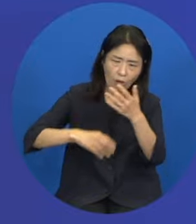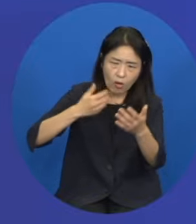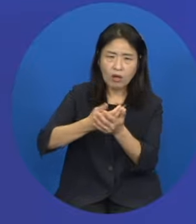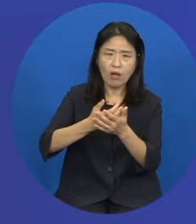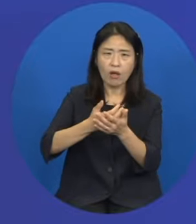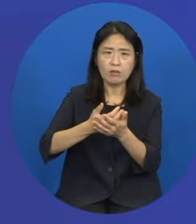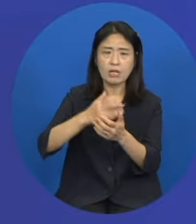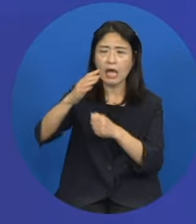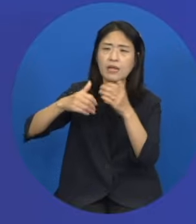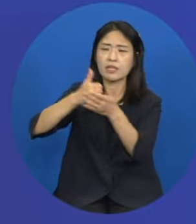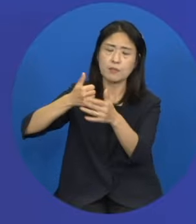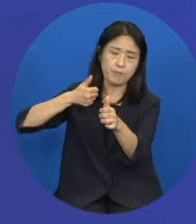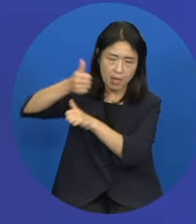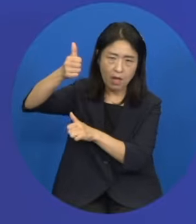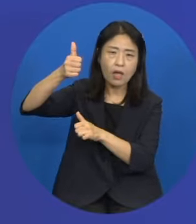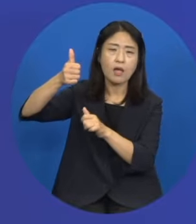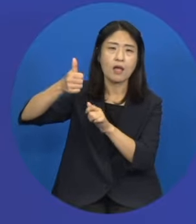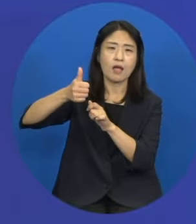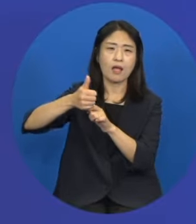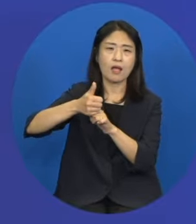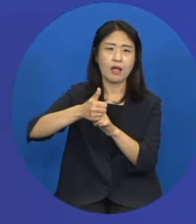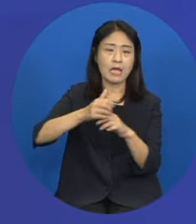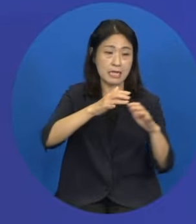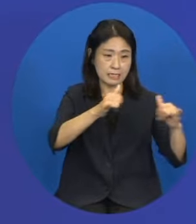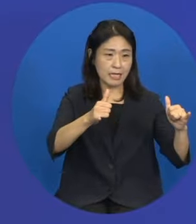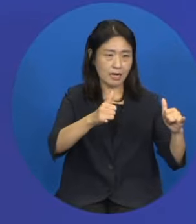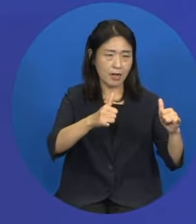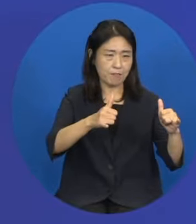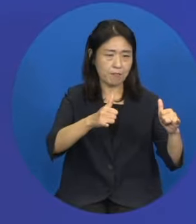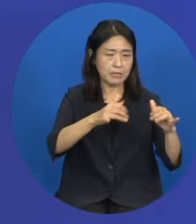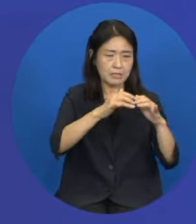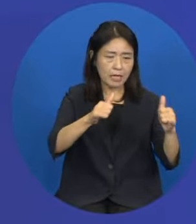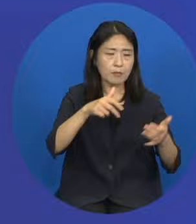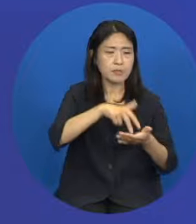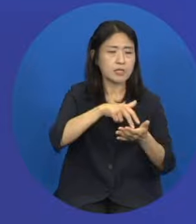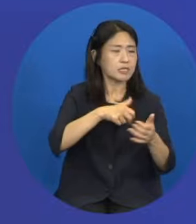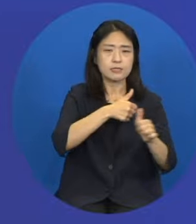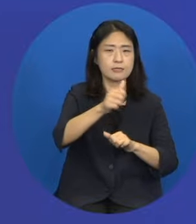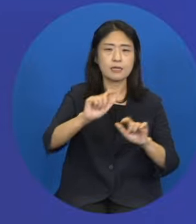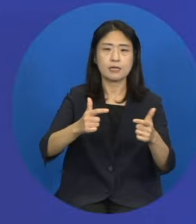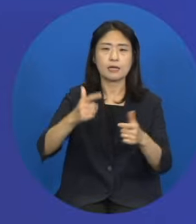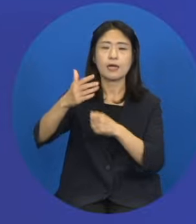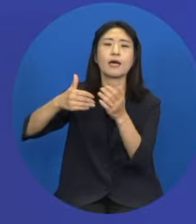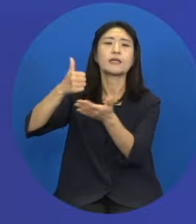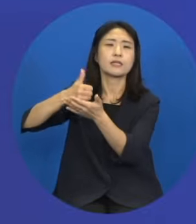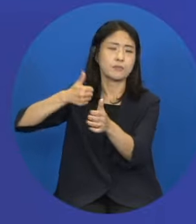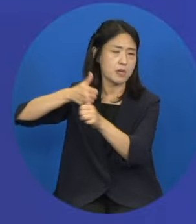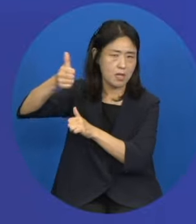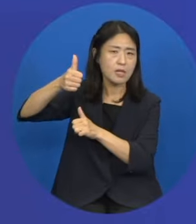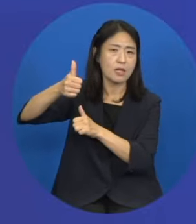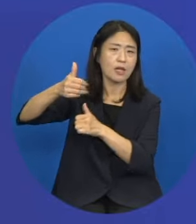이게 사람 숫자로 이기는 게 아니고 누가 이기게 하시는가? 하나님이잖아요. 근데 우리는 그것을 잊을 때가 많아요.